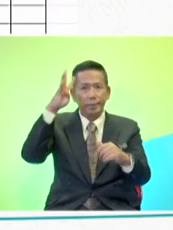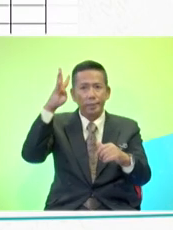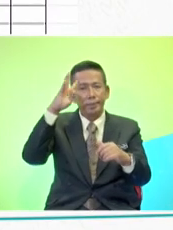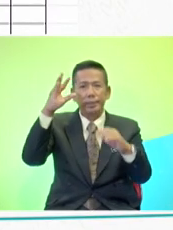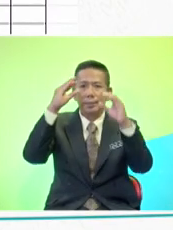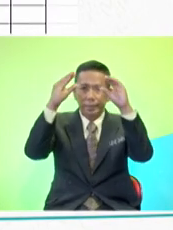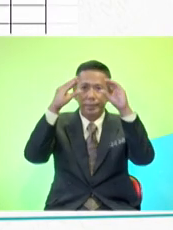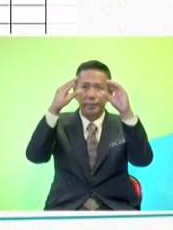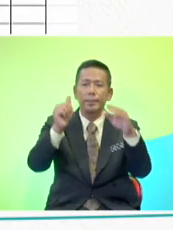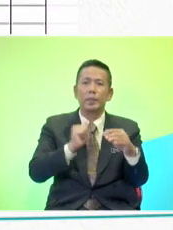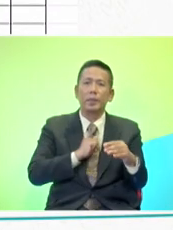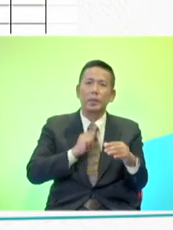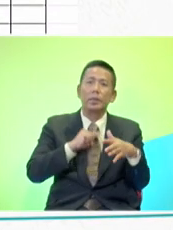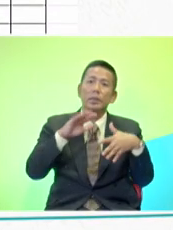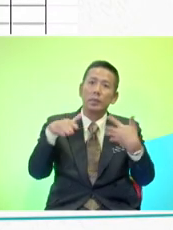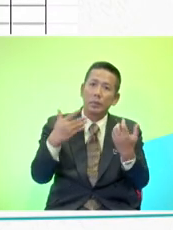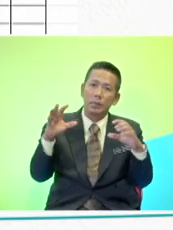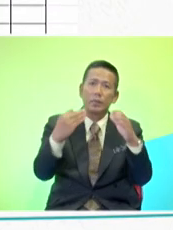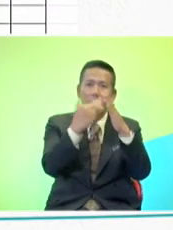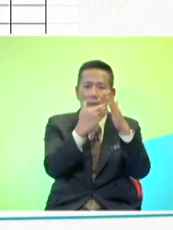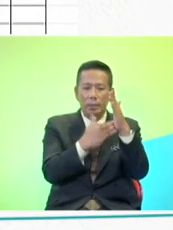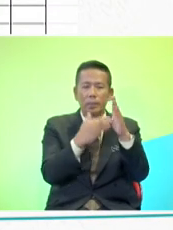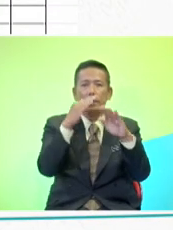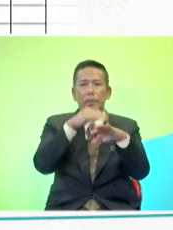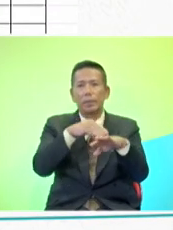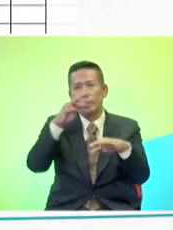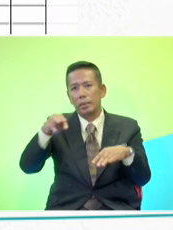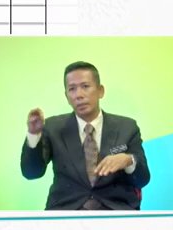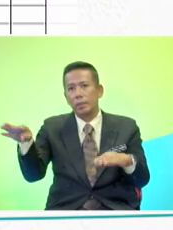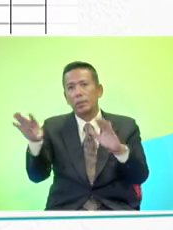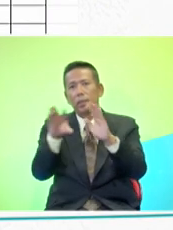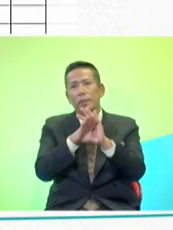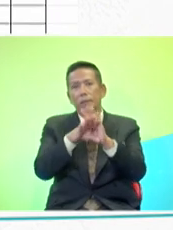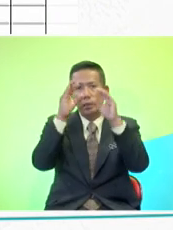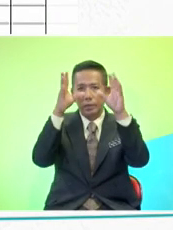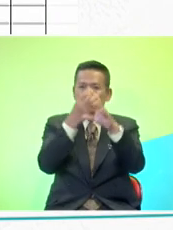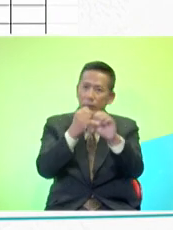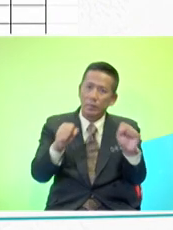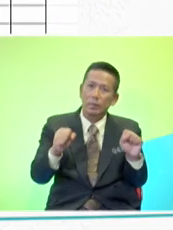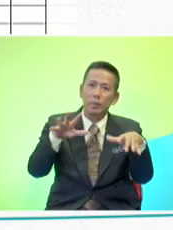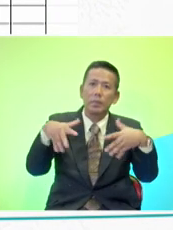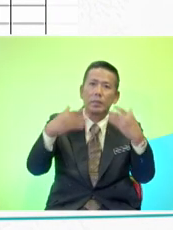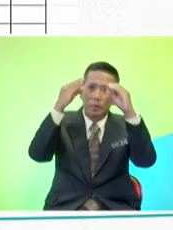untuk membuat kepada murid-murid Ini contohnya Cik Ibu sediakan yang mana